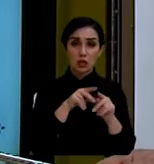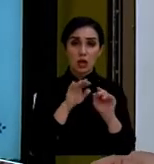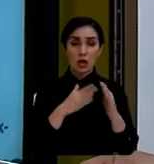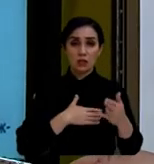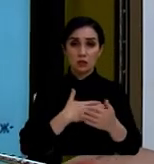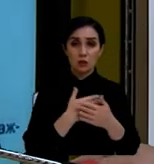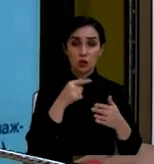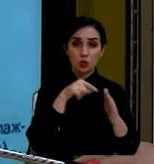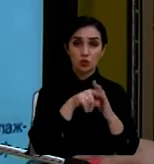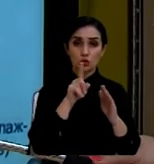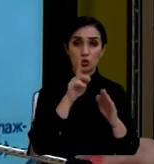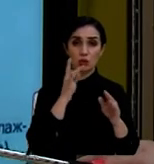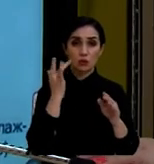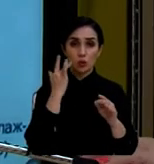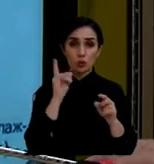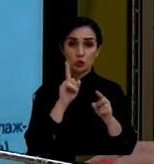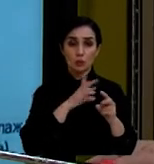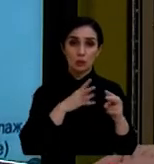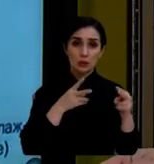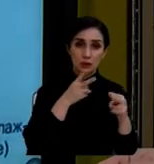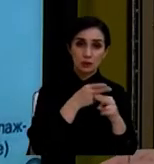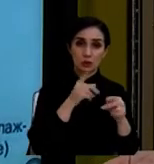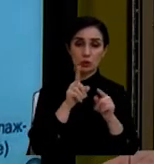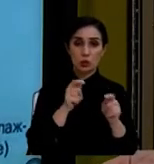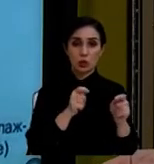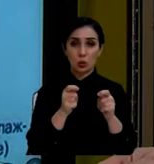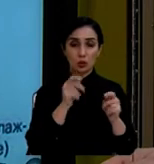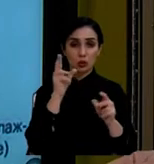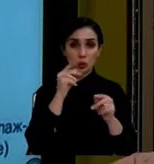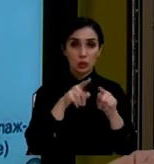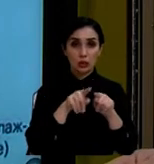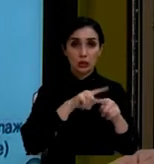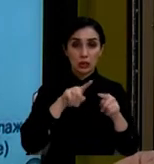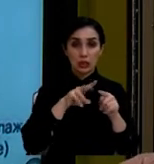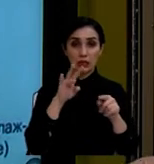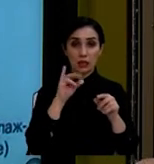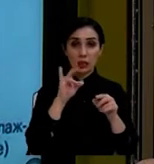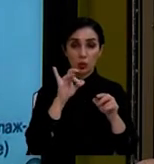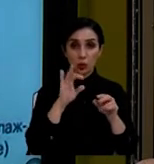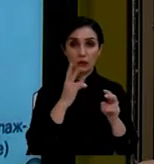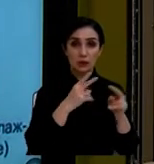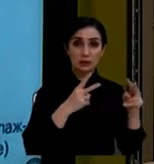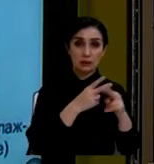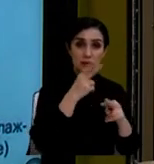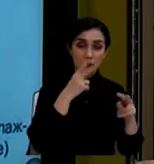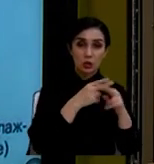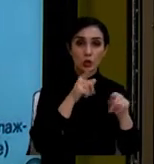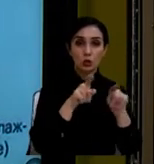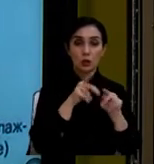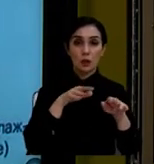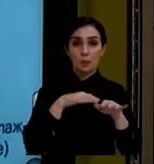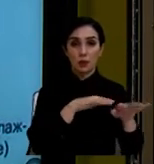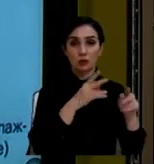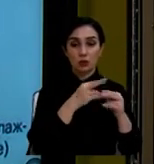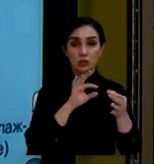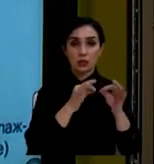зону для того, чтобы опять-таки отрегулировать число ускоренных нейтронов и тем самым регулировать